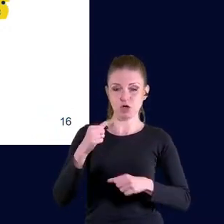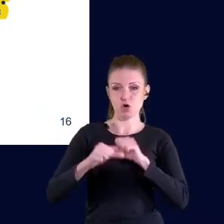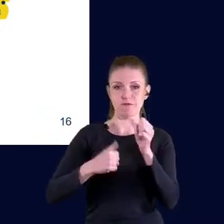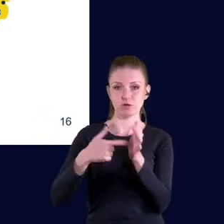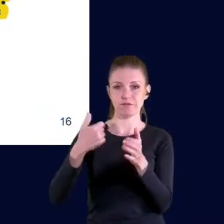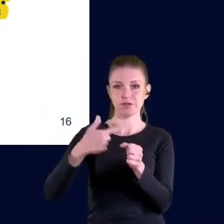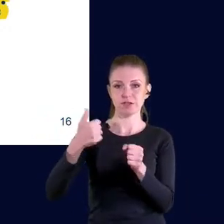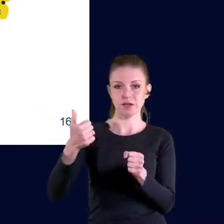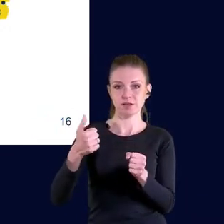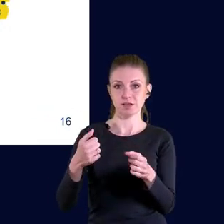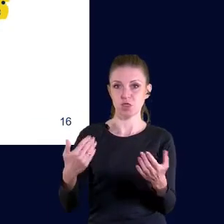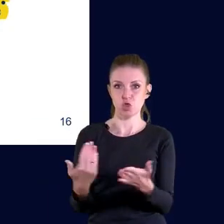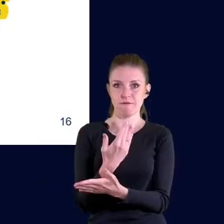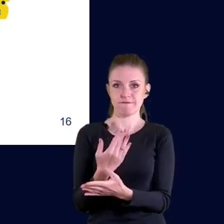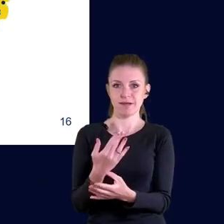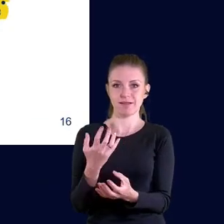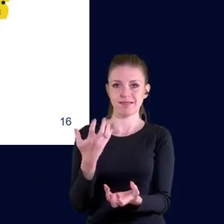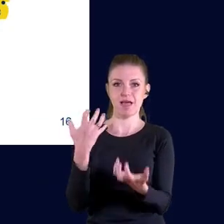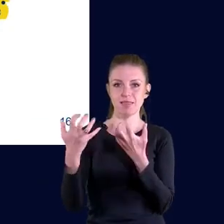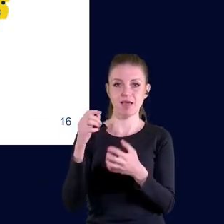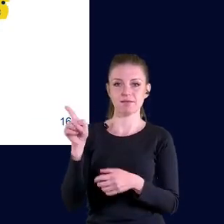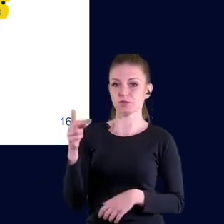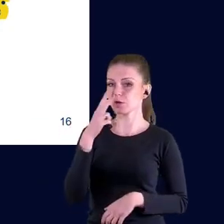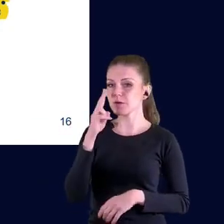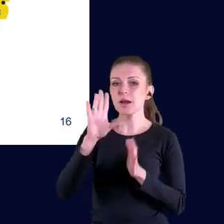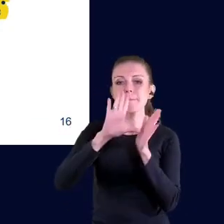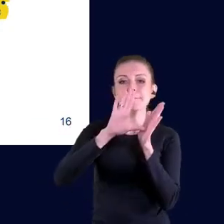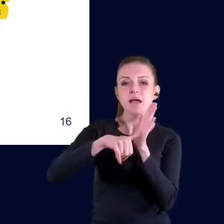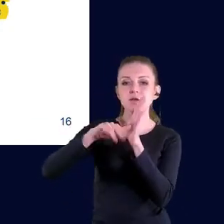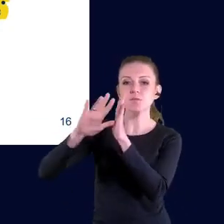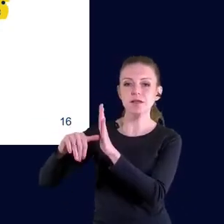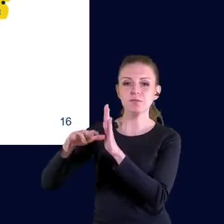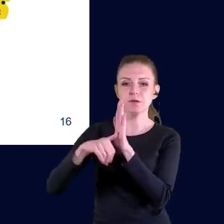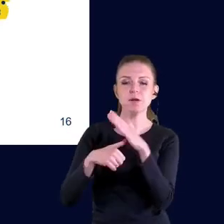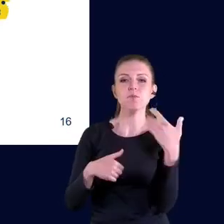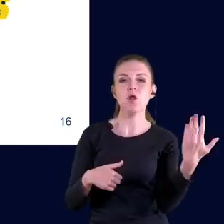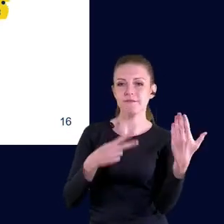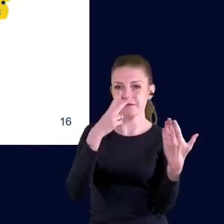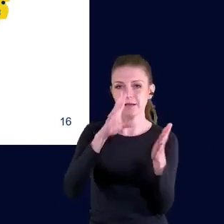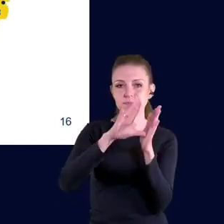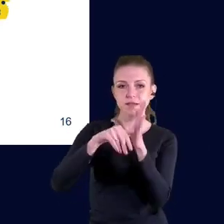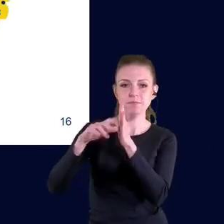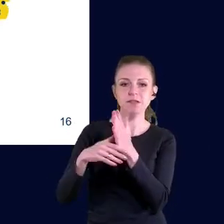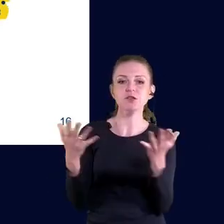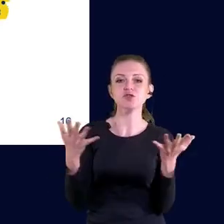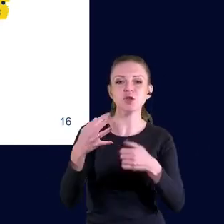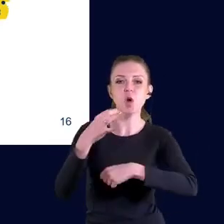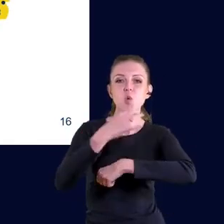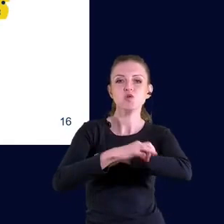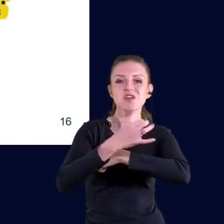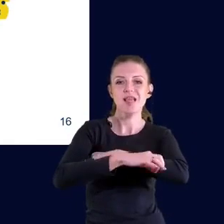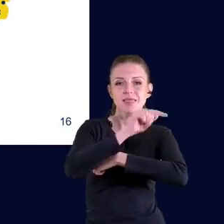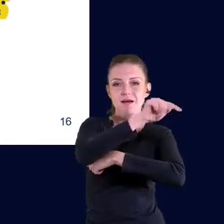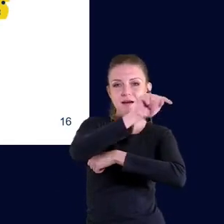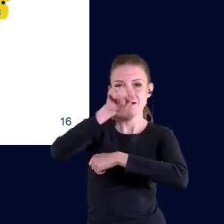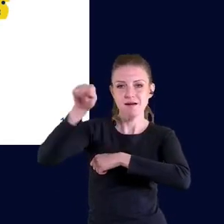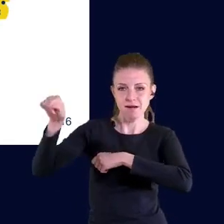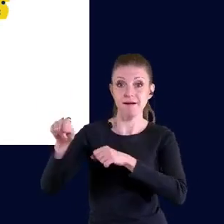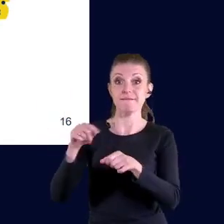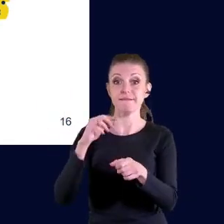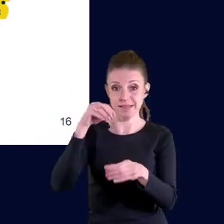lewej stronie widzimy miasta w których znajdują się uczelnie w których wykładana